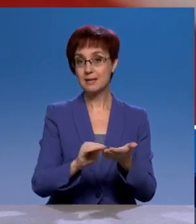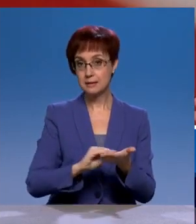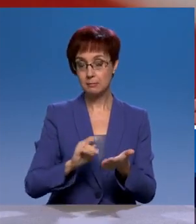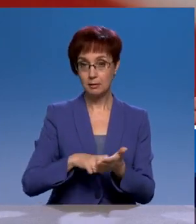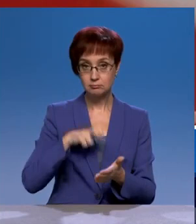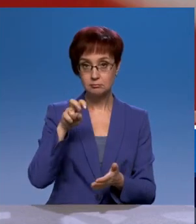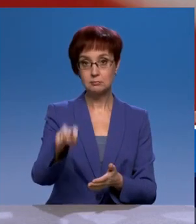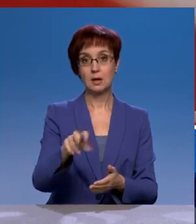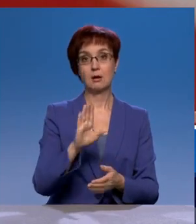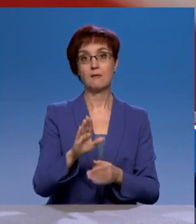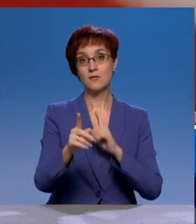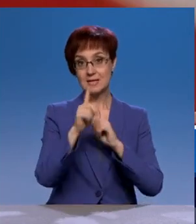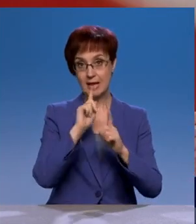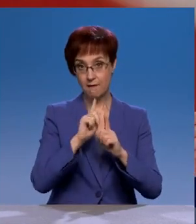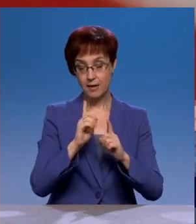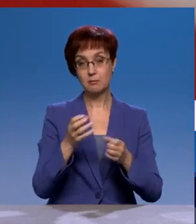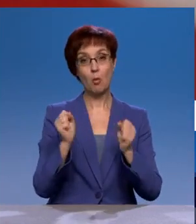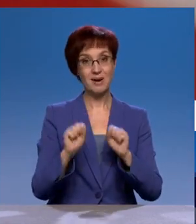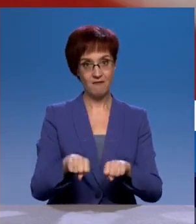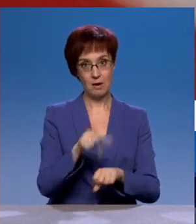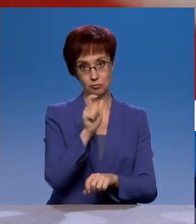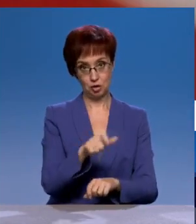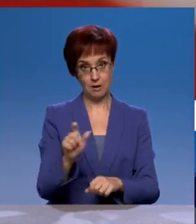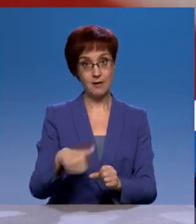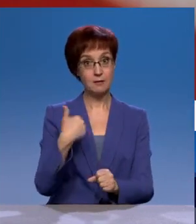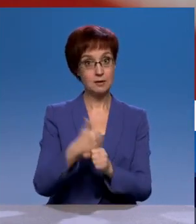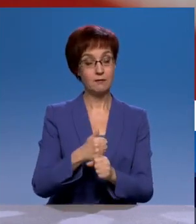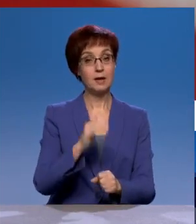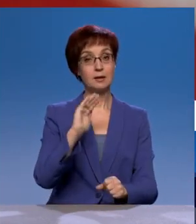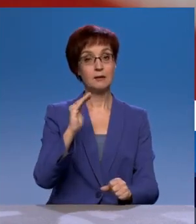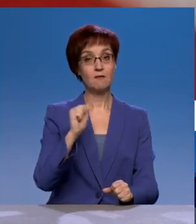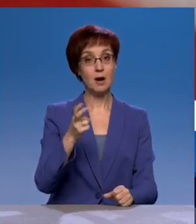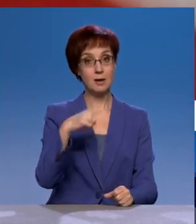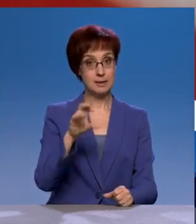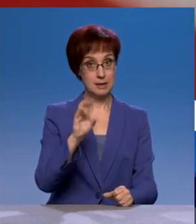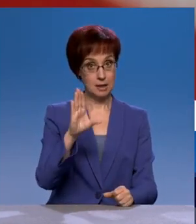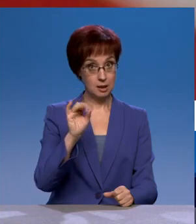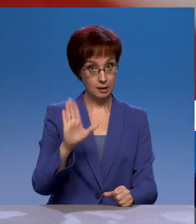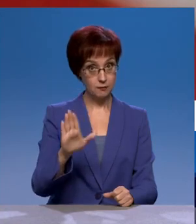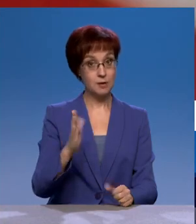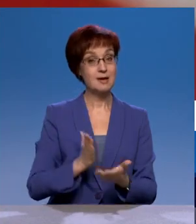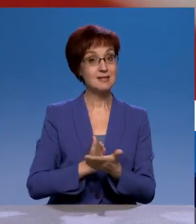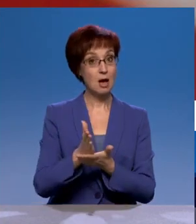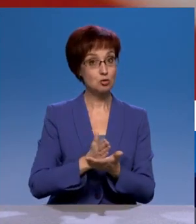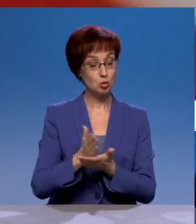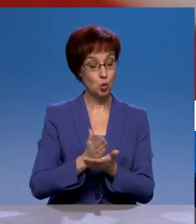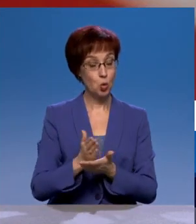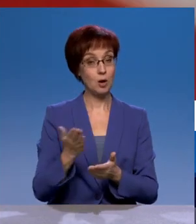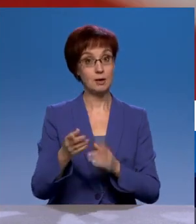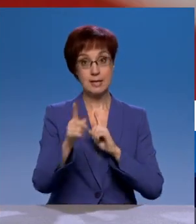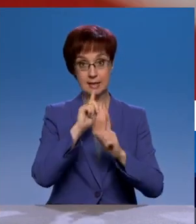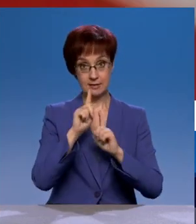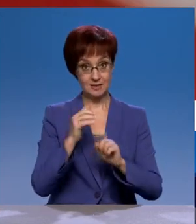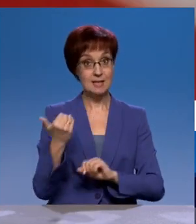его возглавляет Валерий Александрович Фадеев, и это его заслуга и тех членов этого совета, да, ну, я им, конечно, помогала, со статистикой,